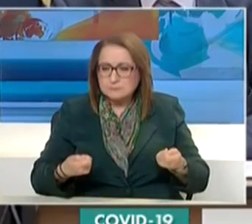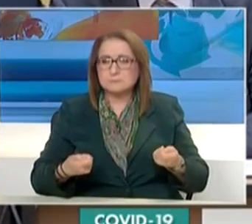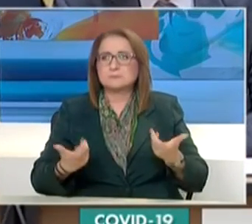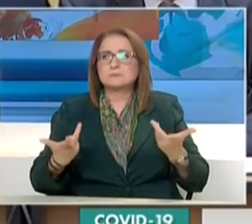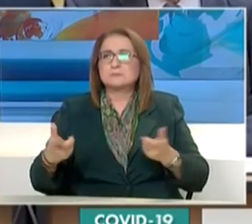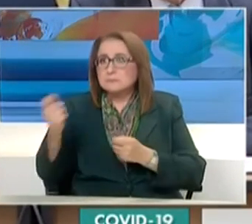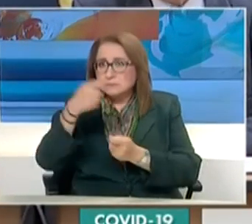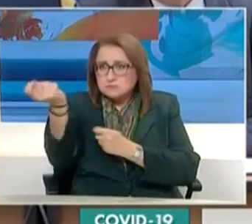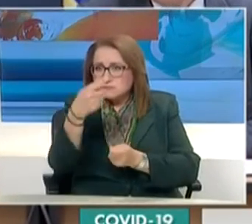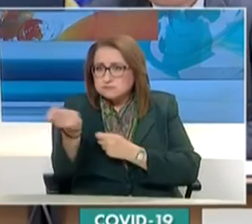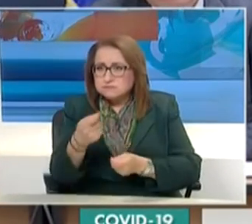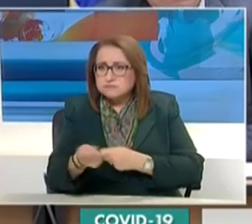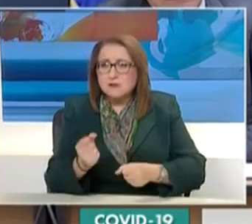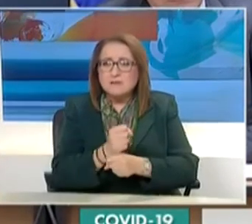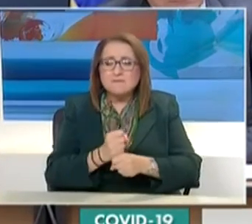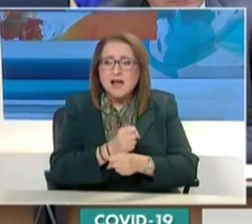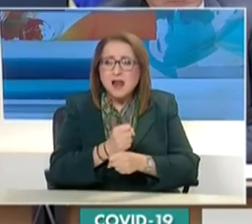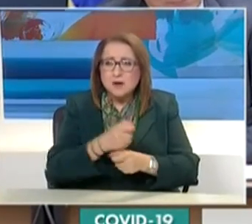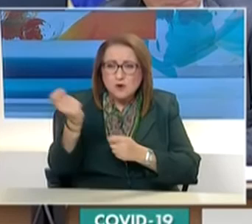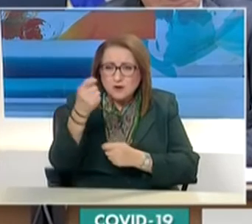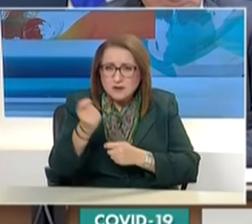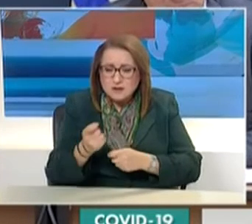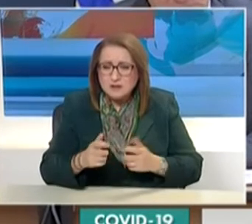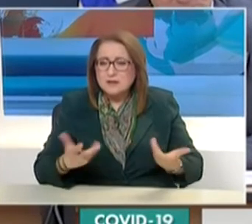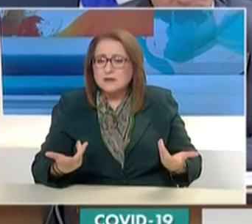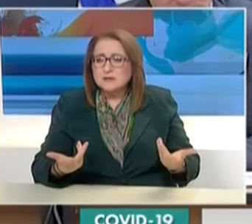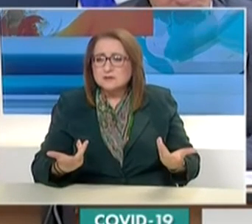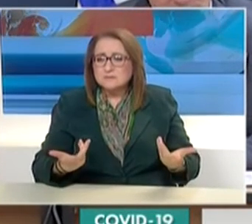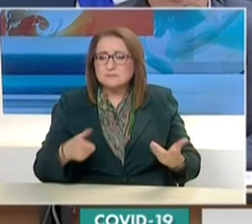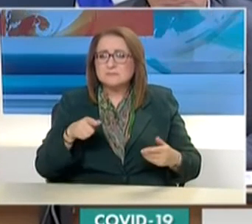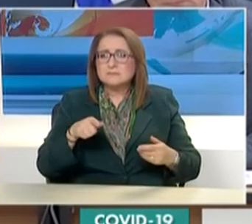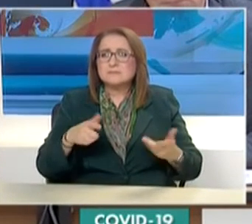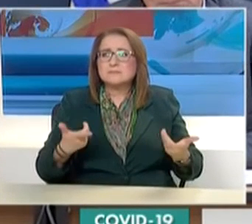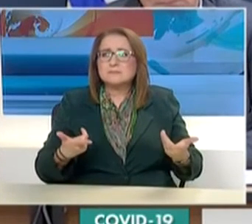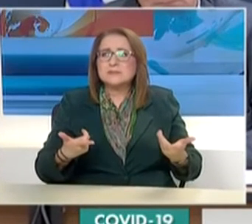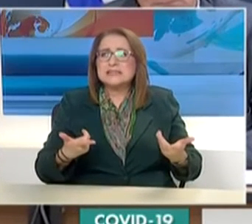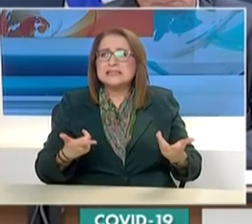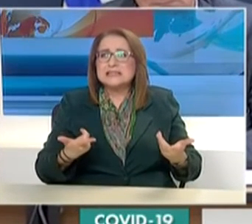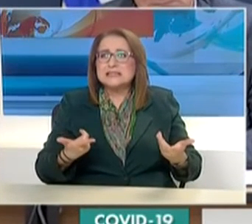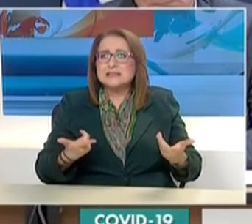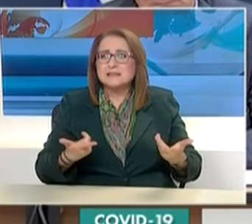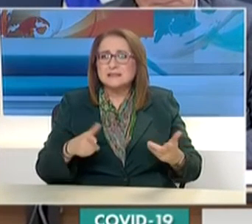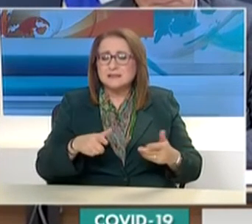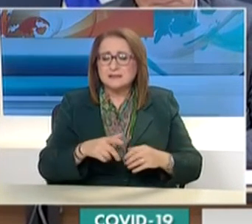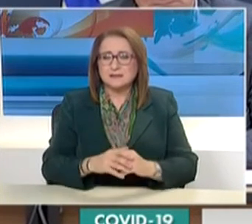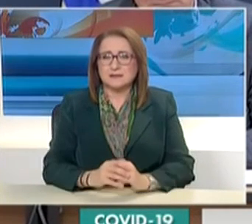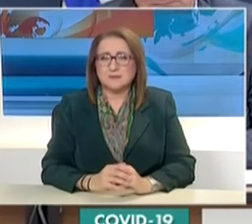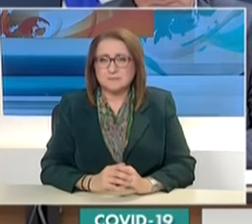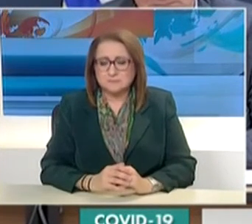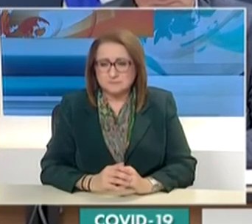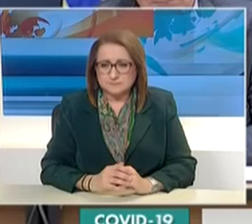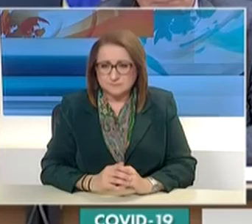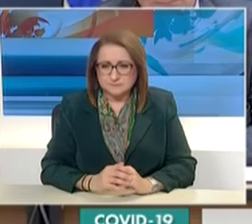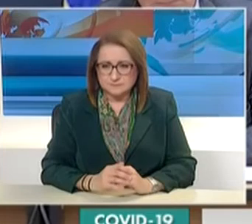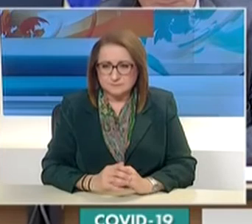απολυμανθεί συνολικά ο χώρος. Και αν θέλετε, κύριε καθηγητά, να μας λέγατε λίγο για την ΜΕΘ που μας ενδιαφέρει πολύ, πώς κατανέμονται οι ηλικίες και η